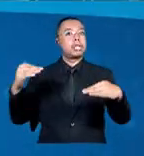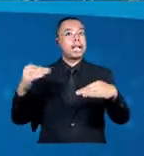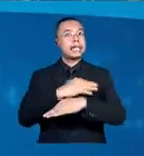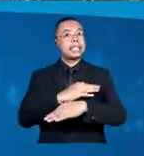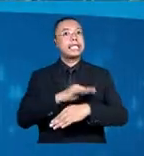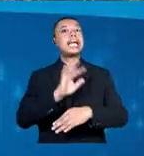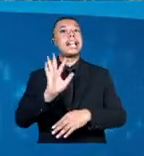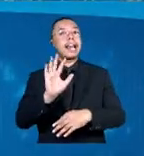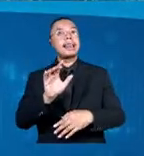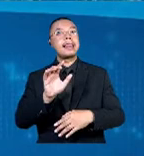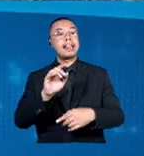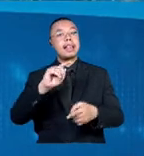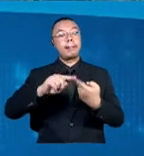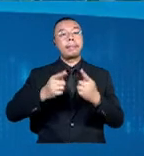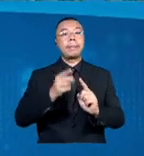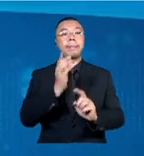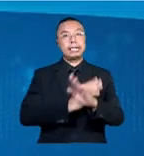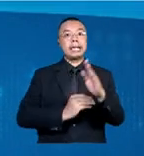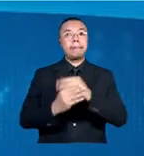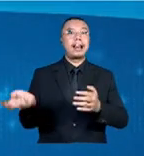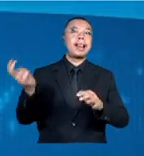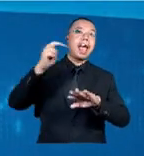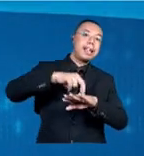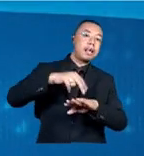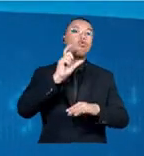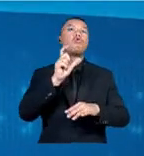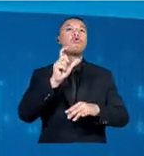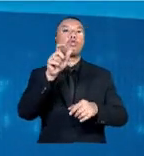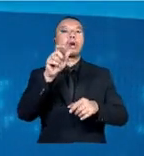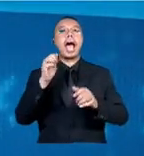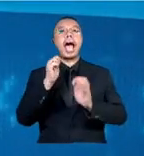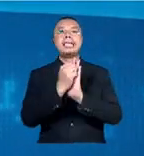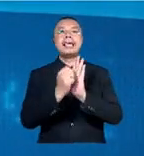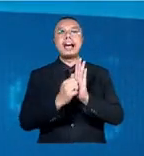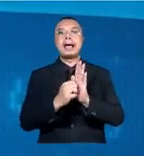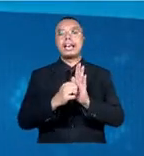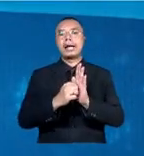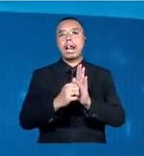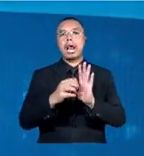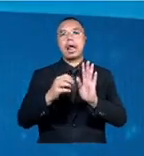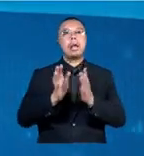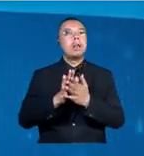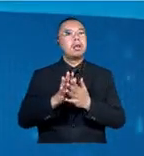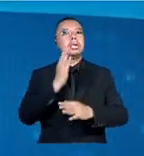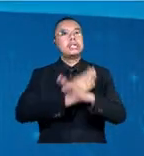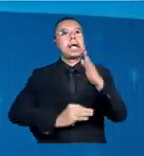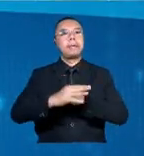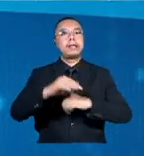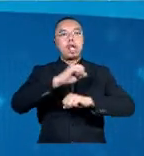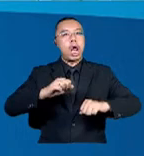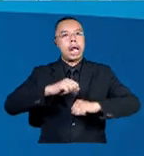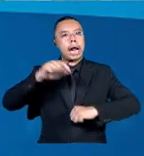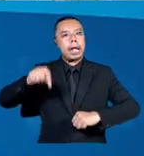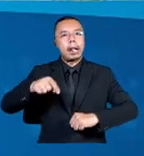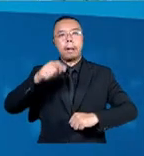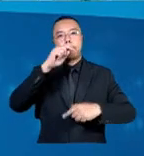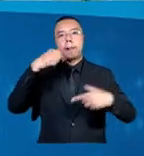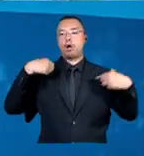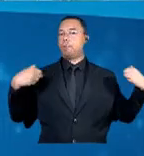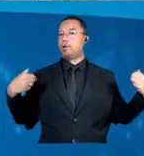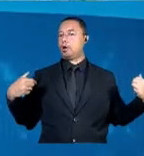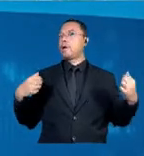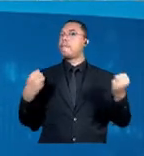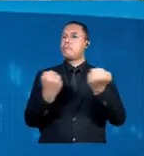akan digunakan para Olimpik tersebut. Dan Bapak Gubernur memberikan apresiasi ya